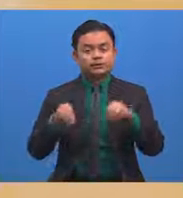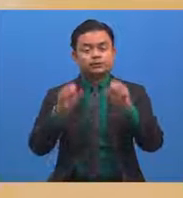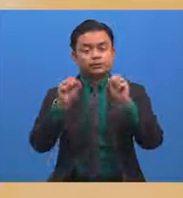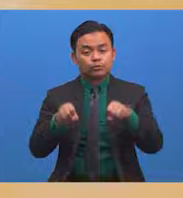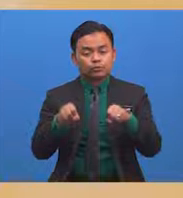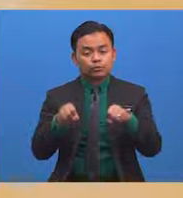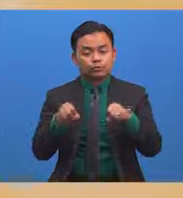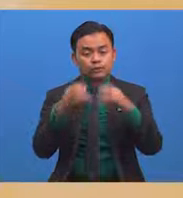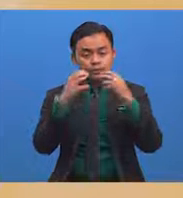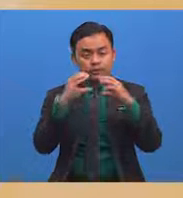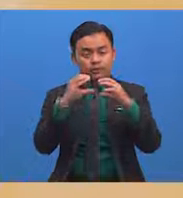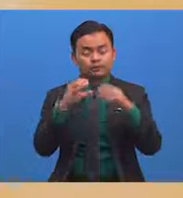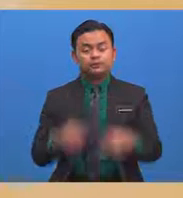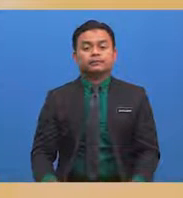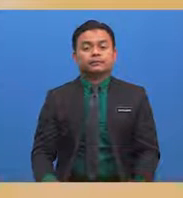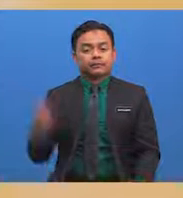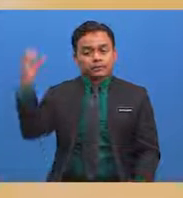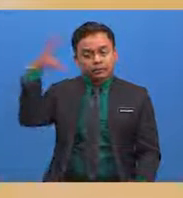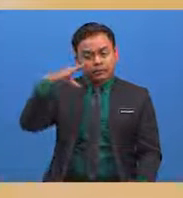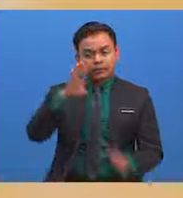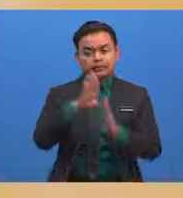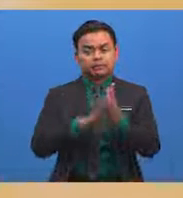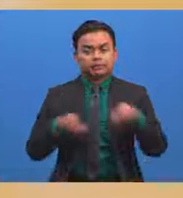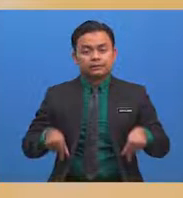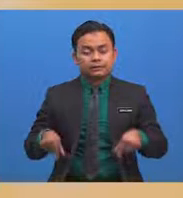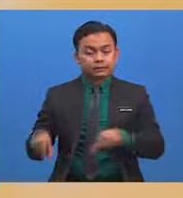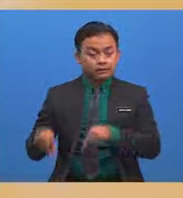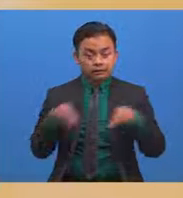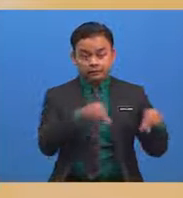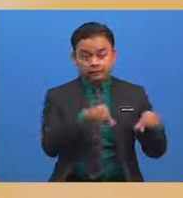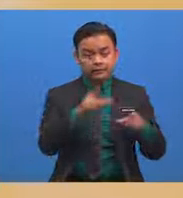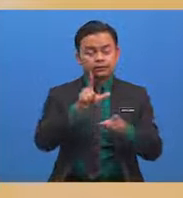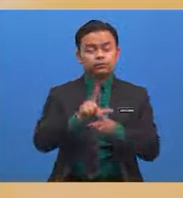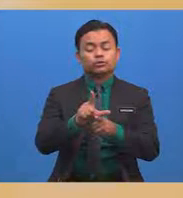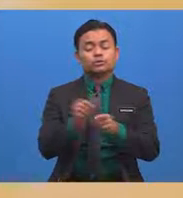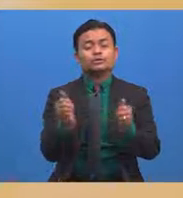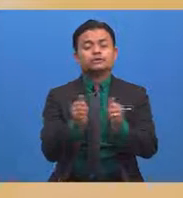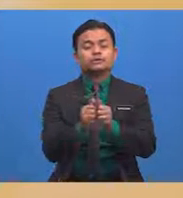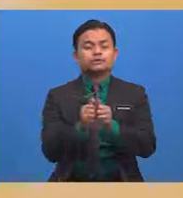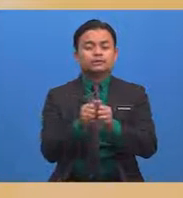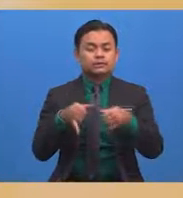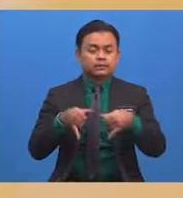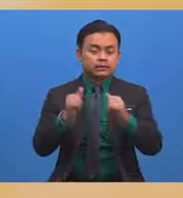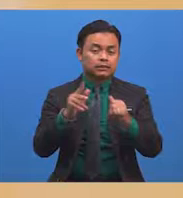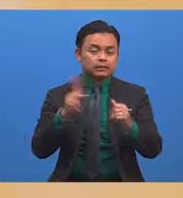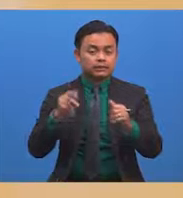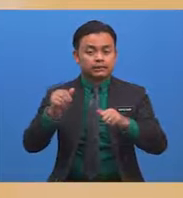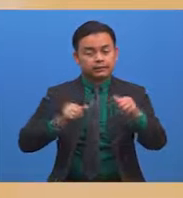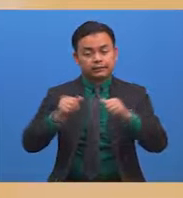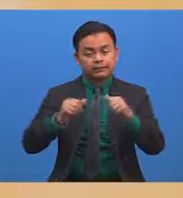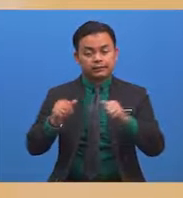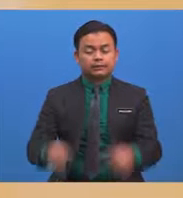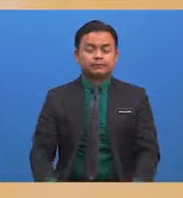menyatakan cahaya bergerak lurus dengan menjalankan aktiviti. Murid